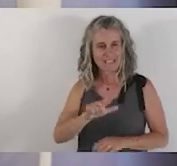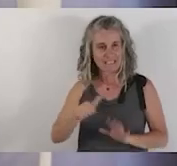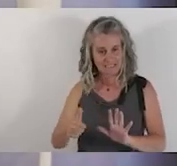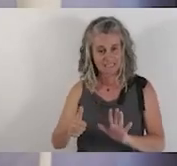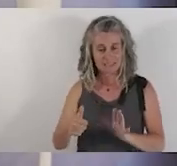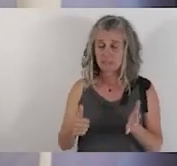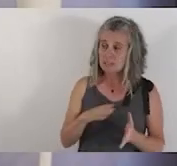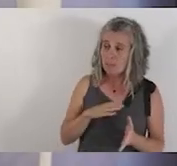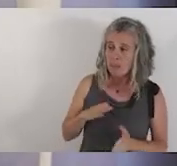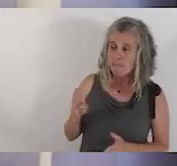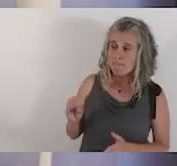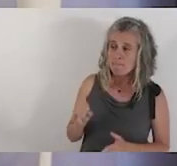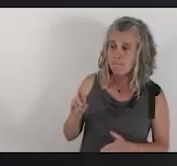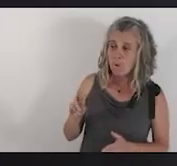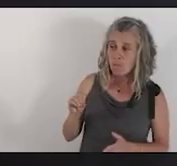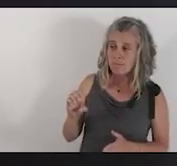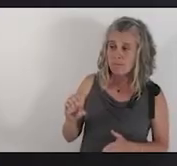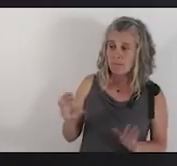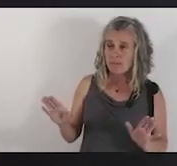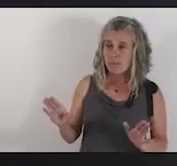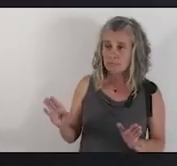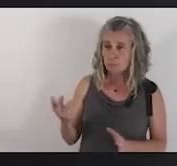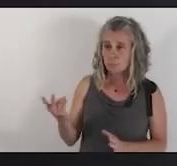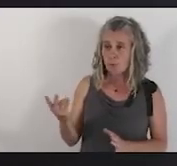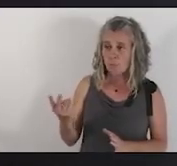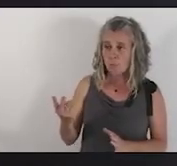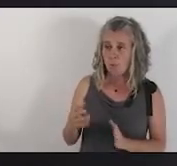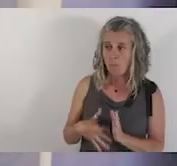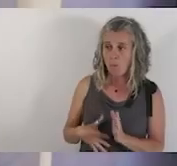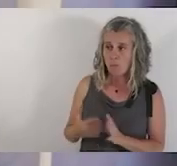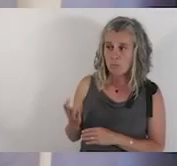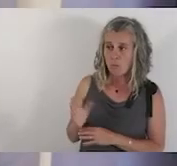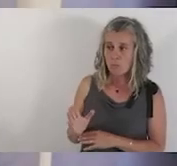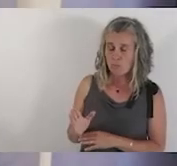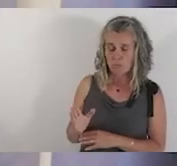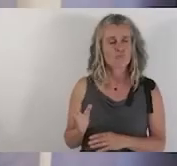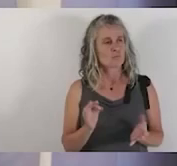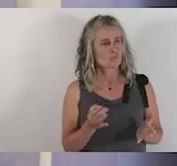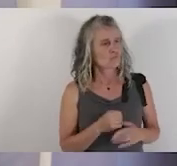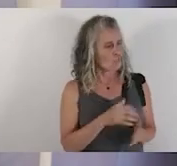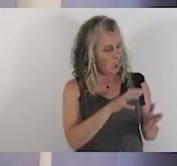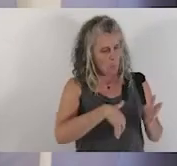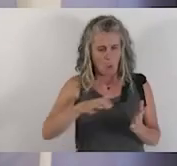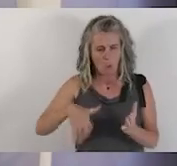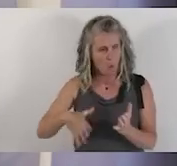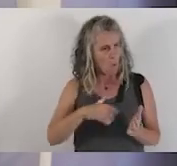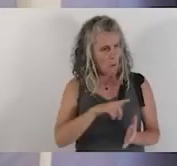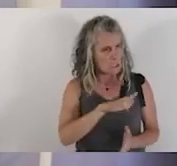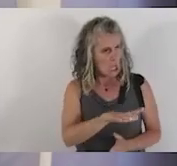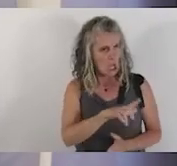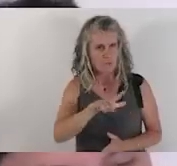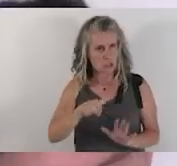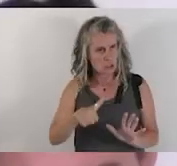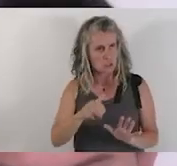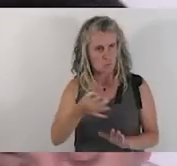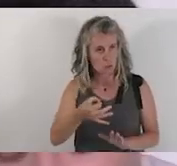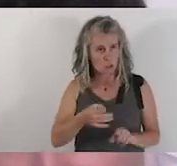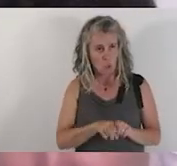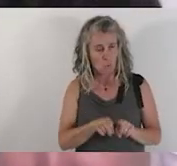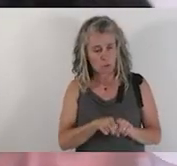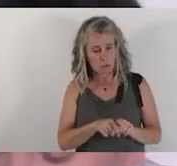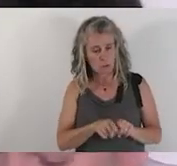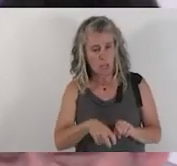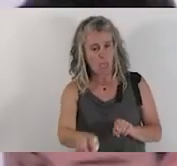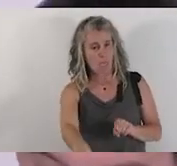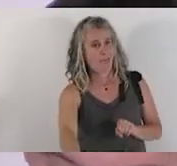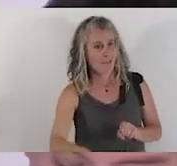les présentez tous les deux, je crois. Alors, merci les deux Madame rapports. Oui, je comptais présenter la 25 et la 26. Et la 47, qui est à la